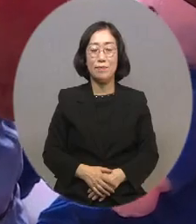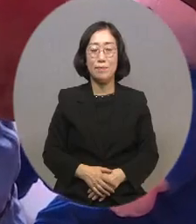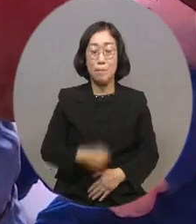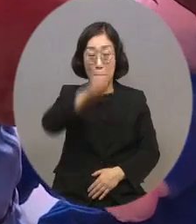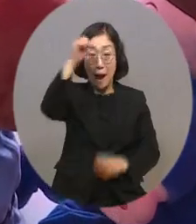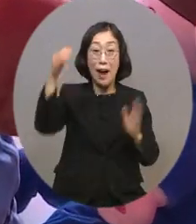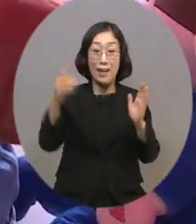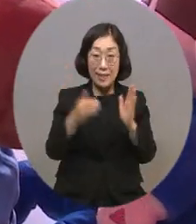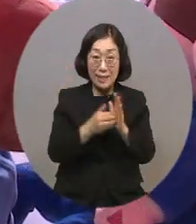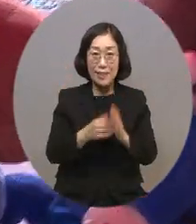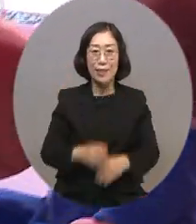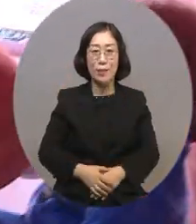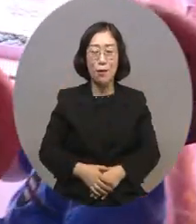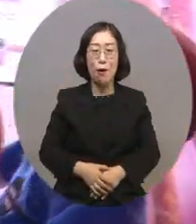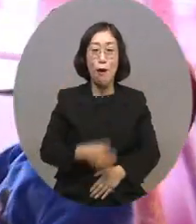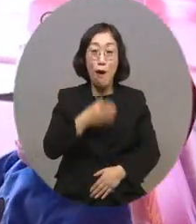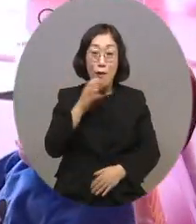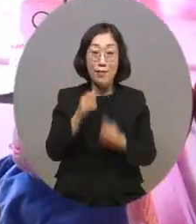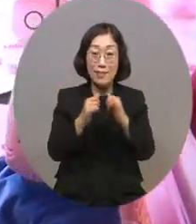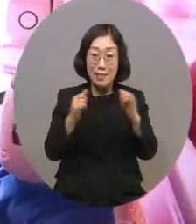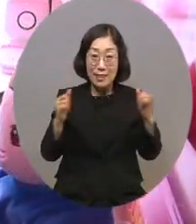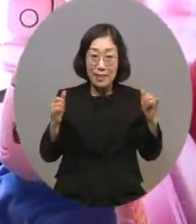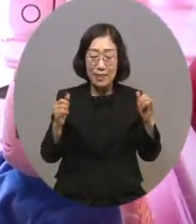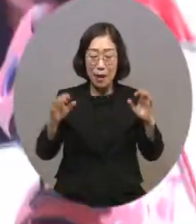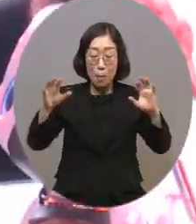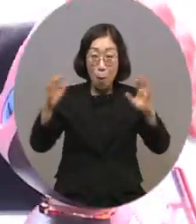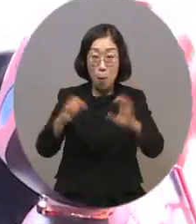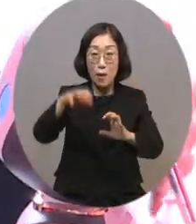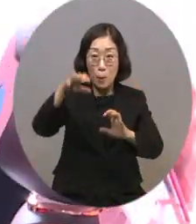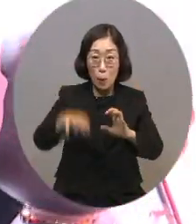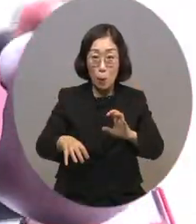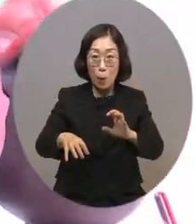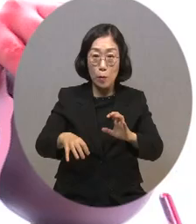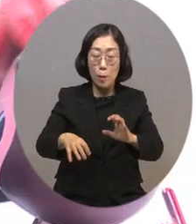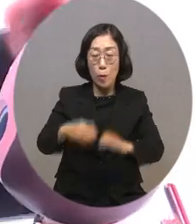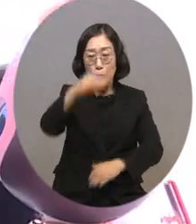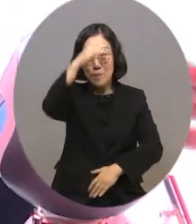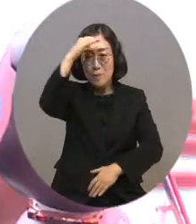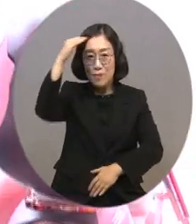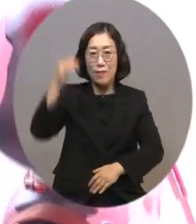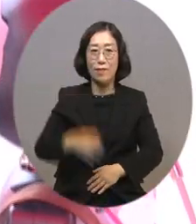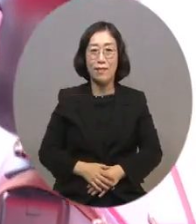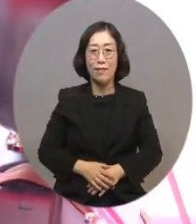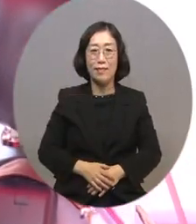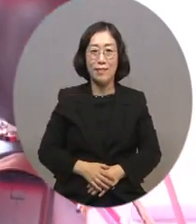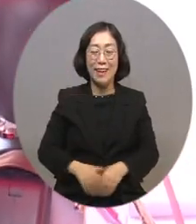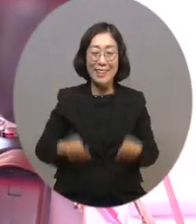성공도 했겠다. 이번에는 어르신들이 몰려있는 곳으로 향했습니다.